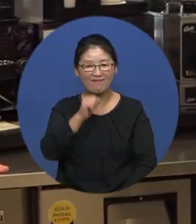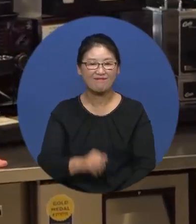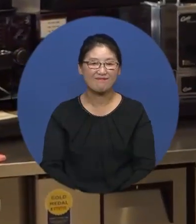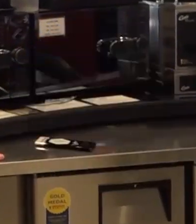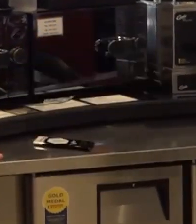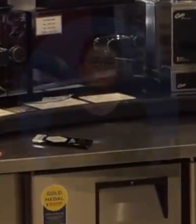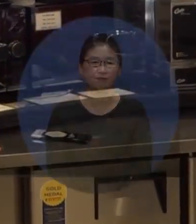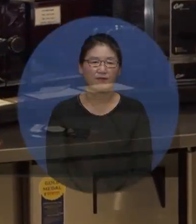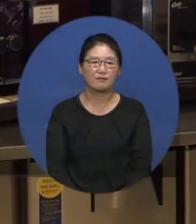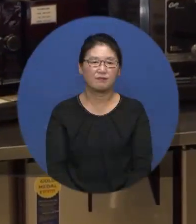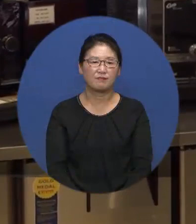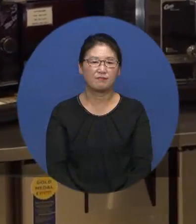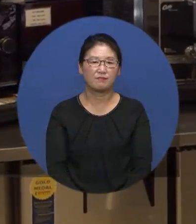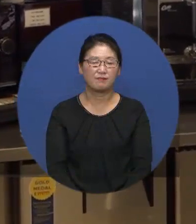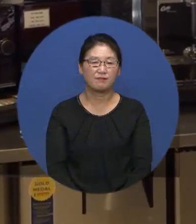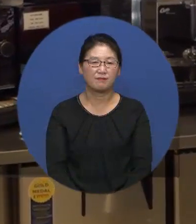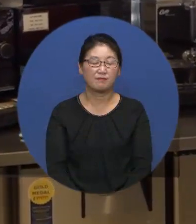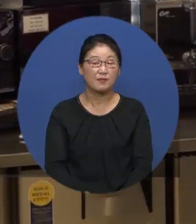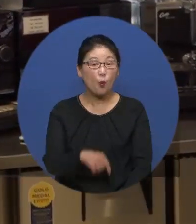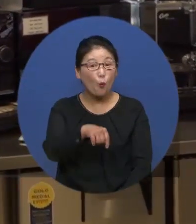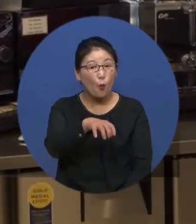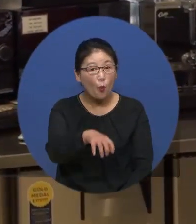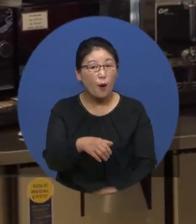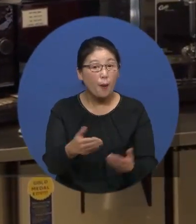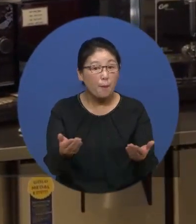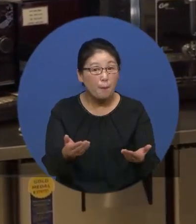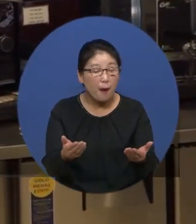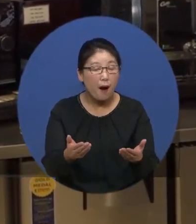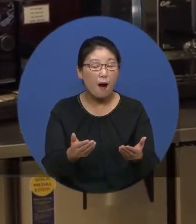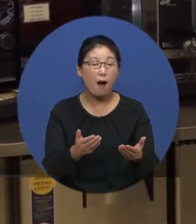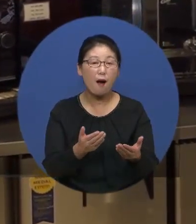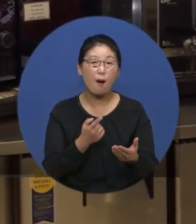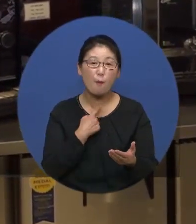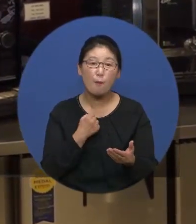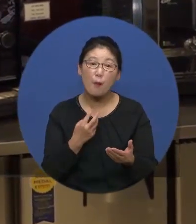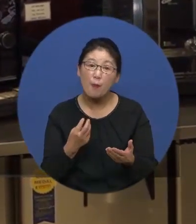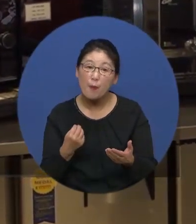안녕, 안녕. 여기서 일한 지 얼마나 됐어요?